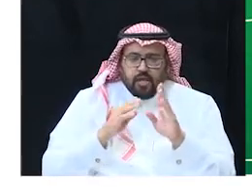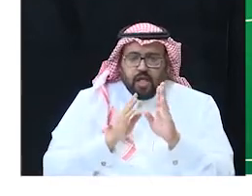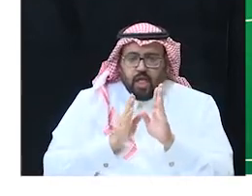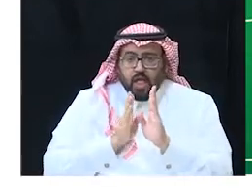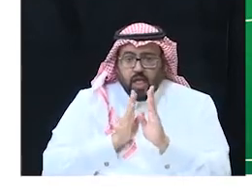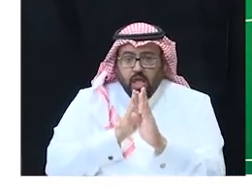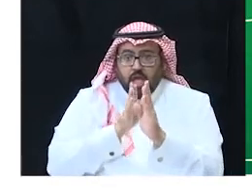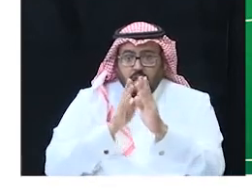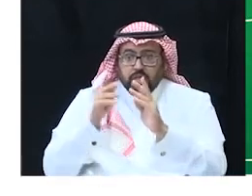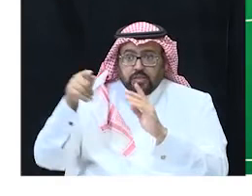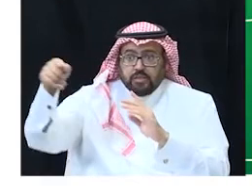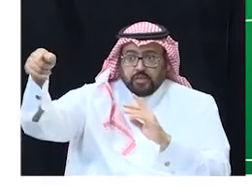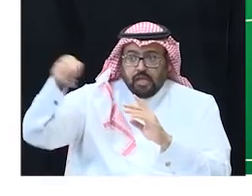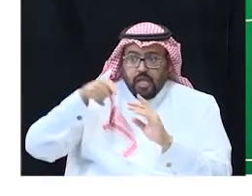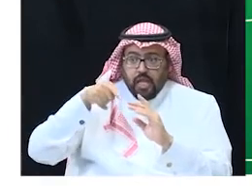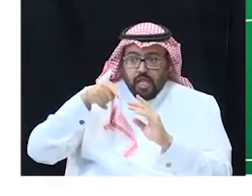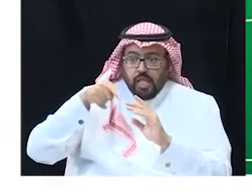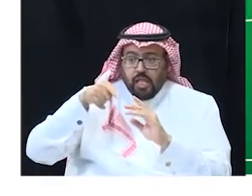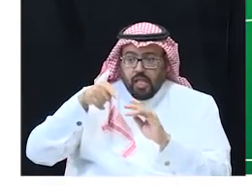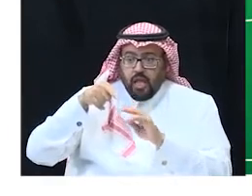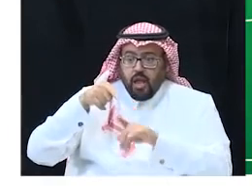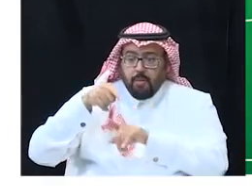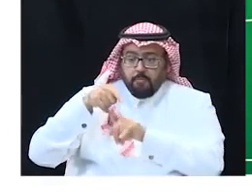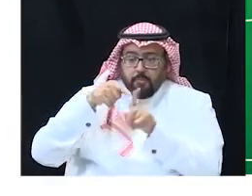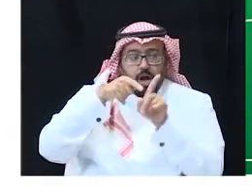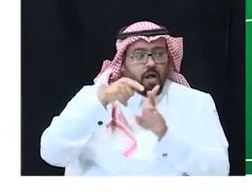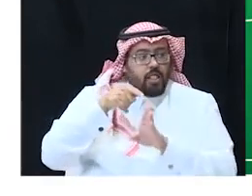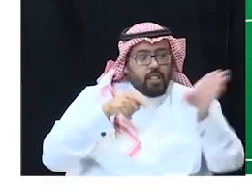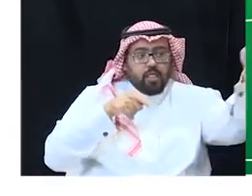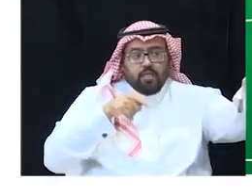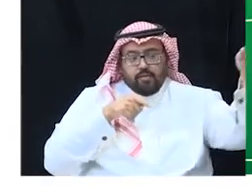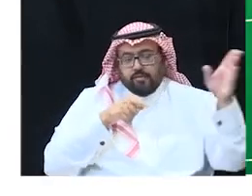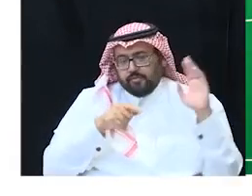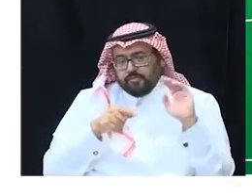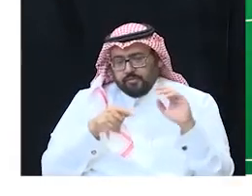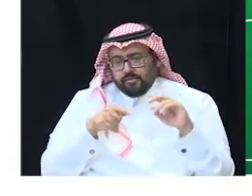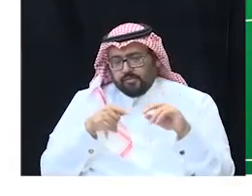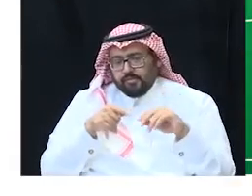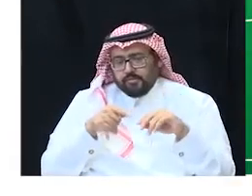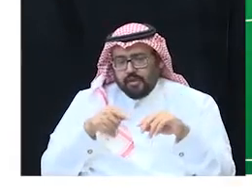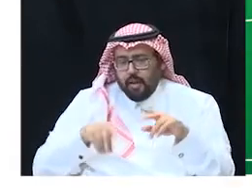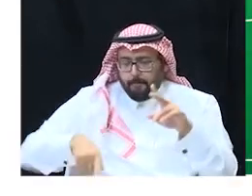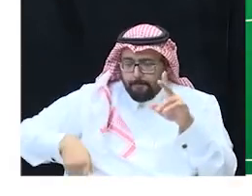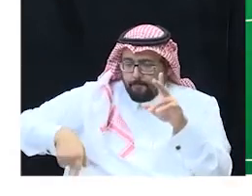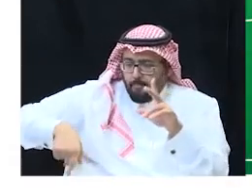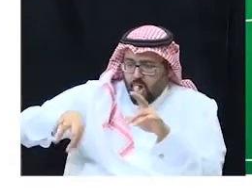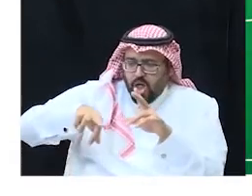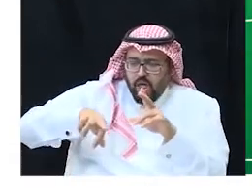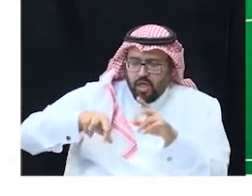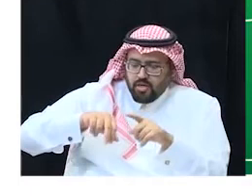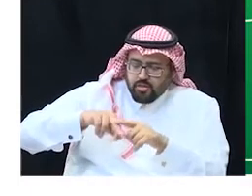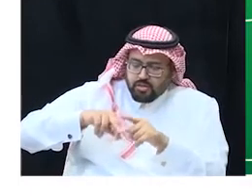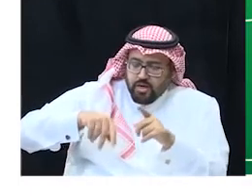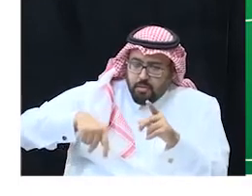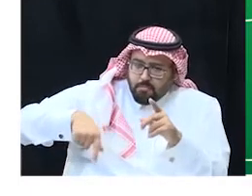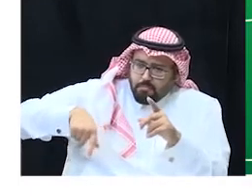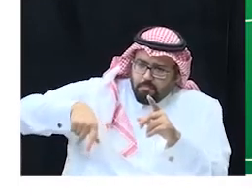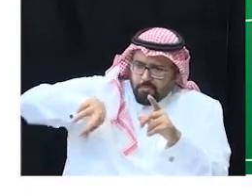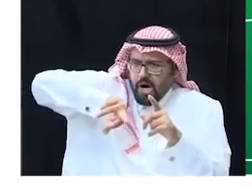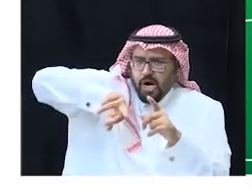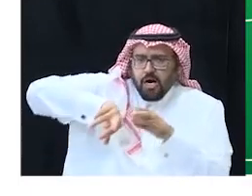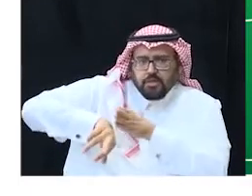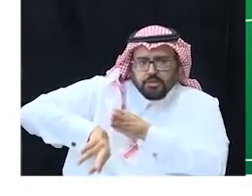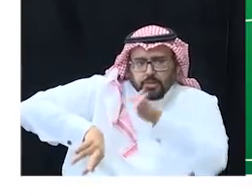عندي الكرة ماشية في جهة أبغى أمررها لأحد أصدقائي وأغير من اتجاهها. يستخدم اللاعبون القوة